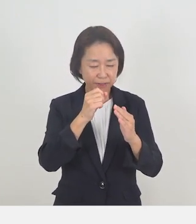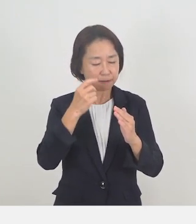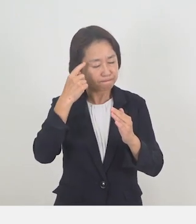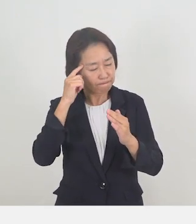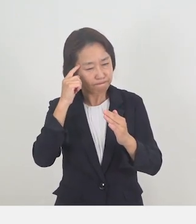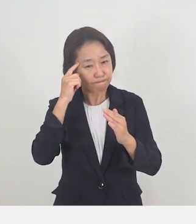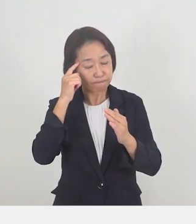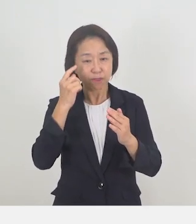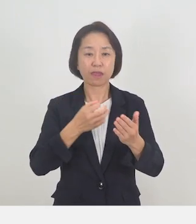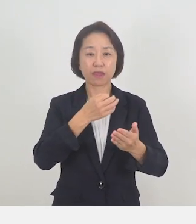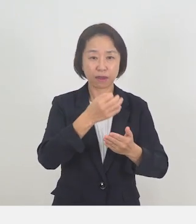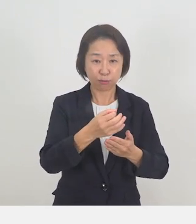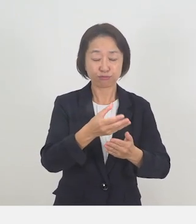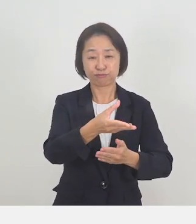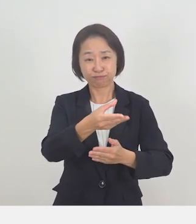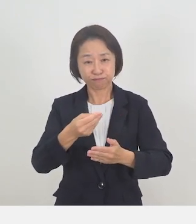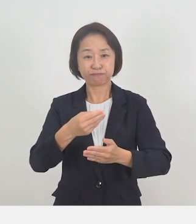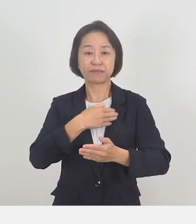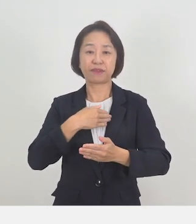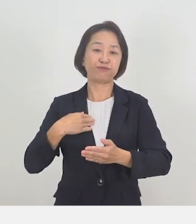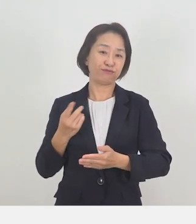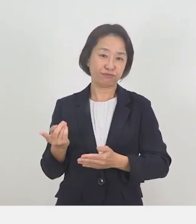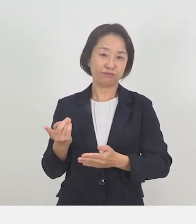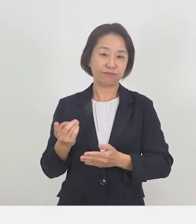することが可能になります